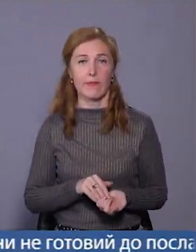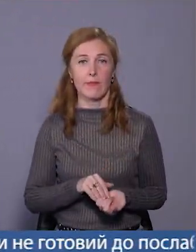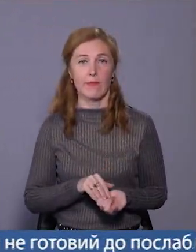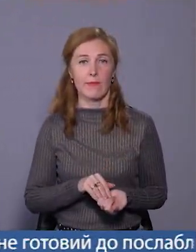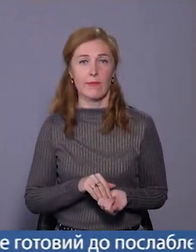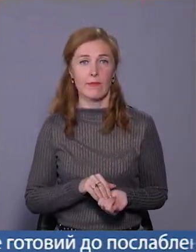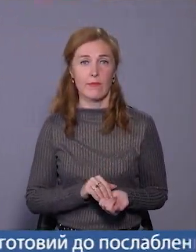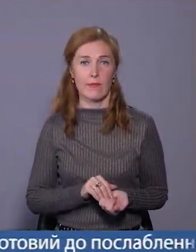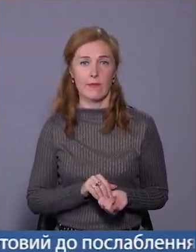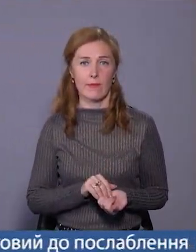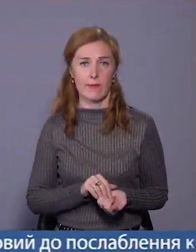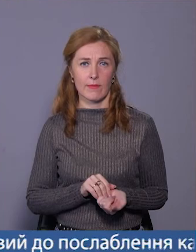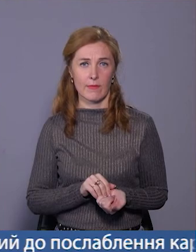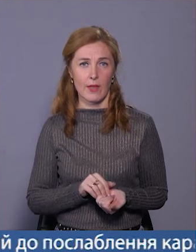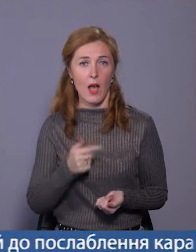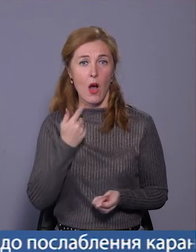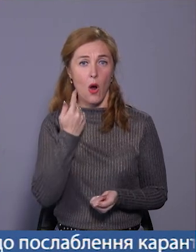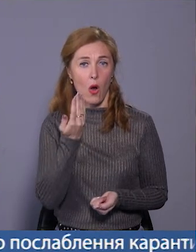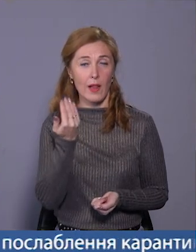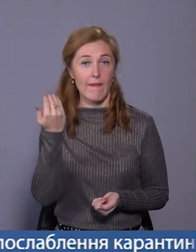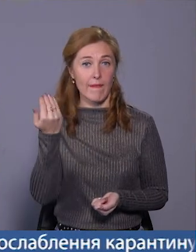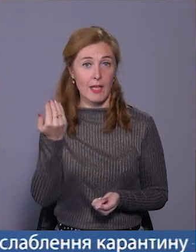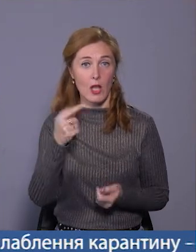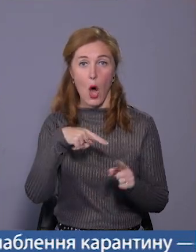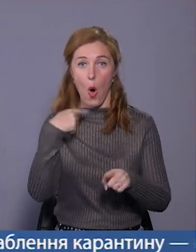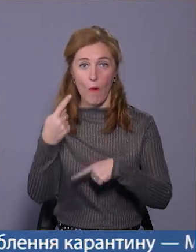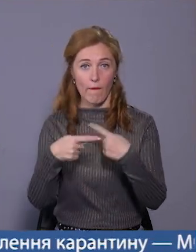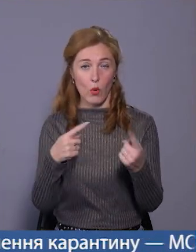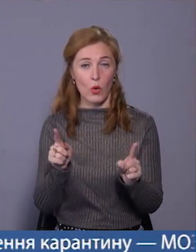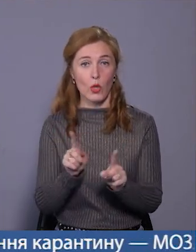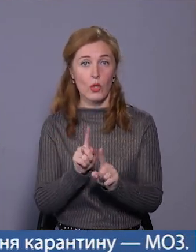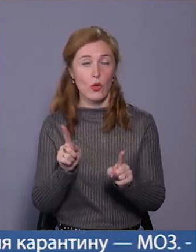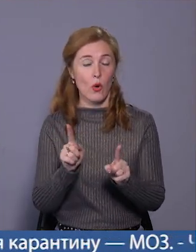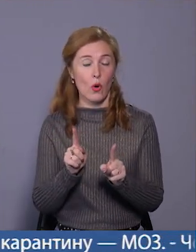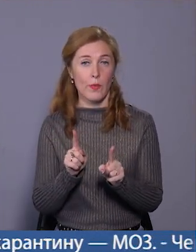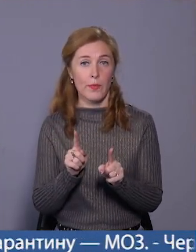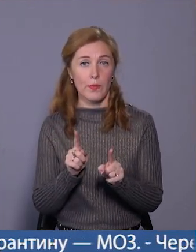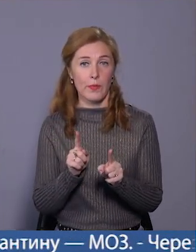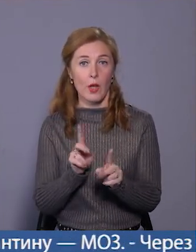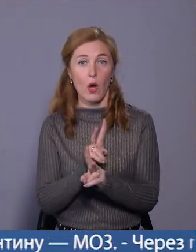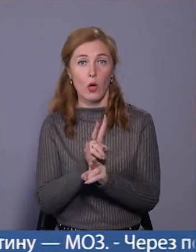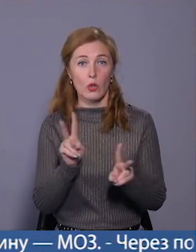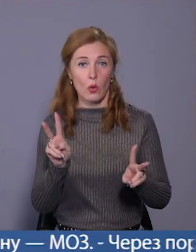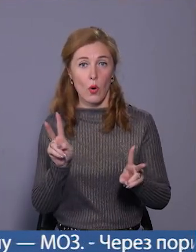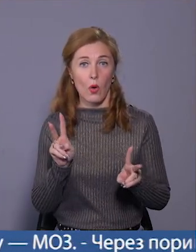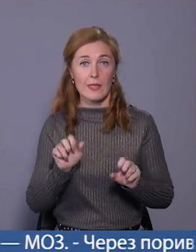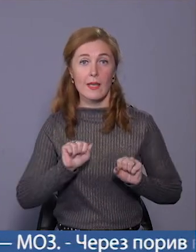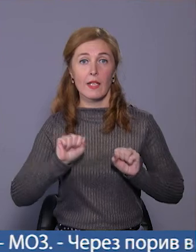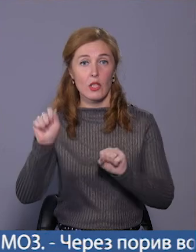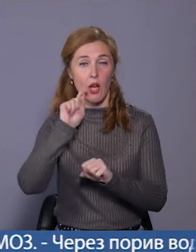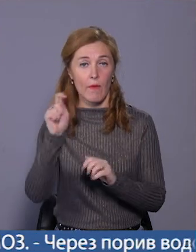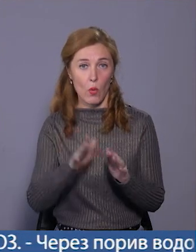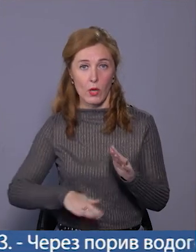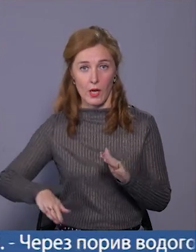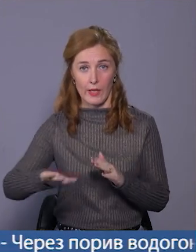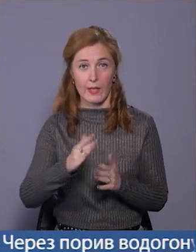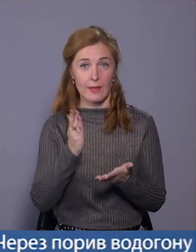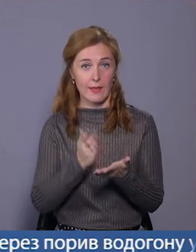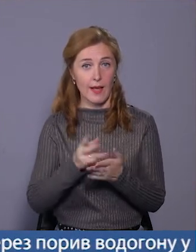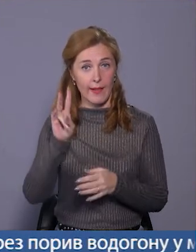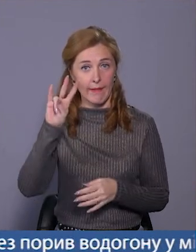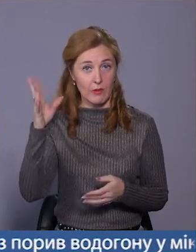Дайте трошки дістанку. Коли він говорить, що ветерани чи ще хто відстоює Україну, є неадекватні,